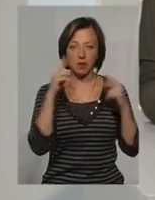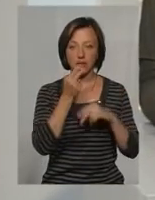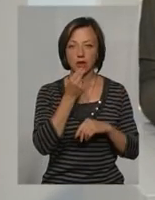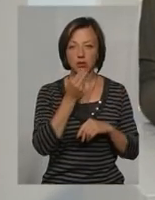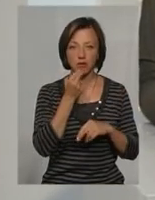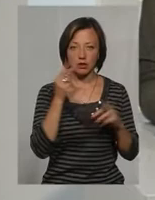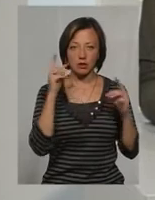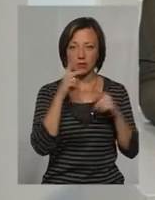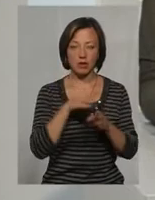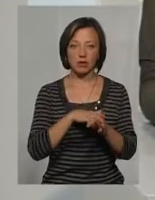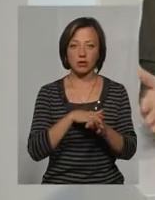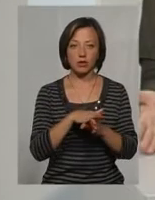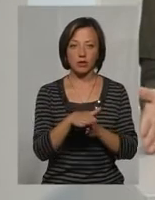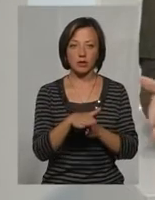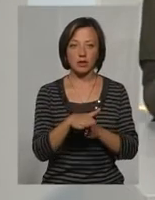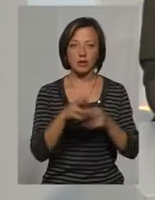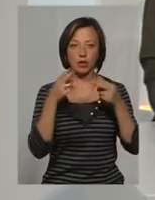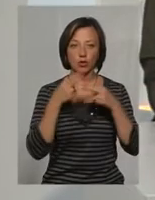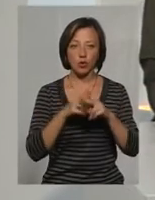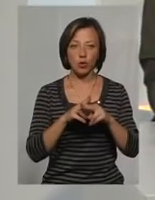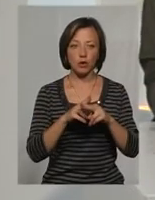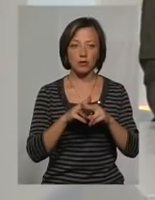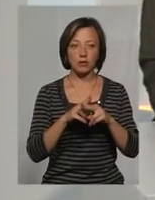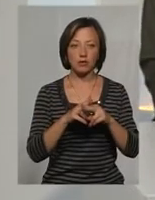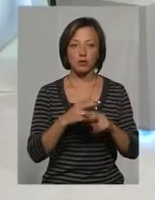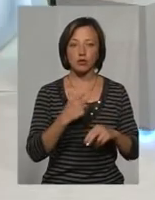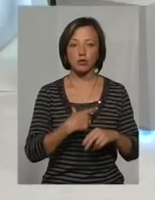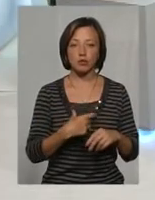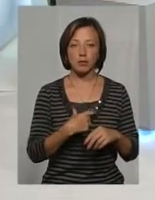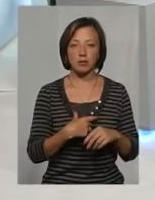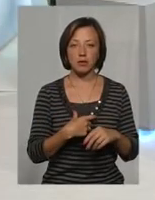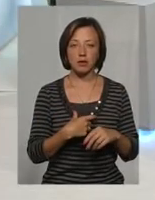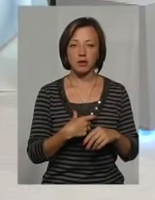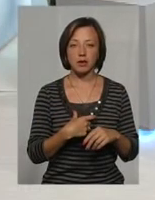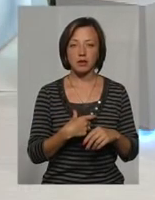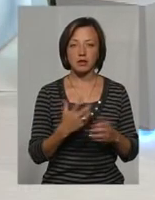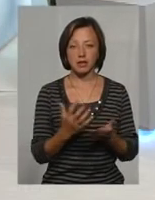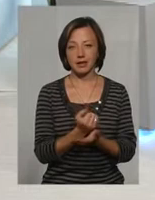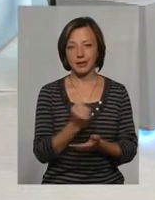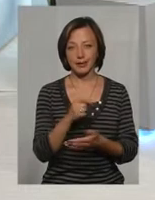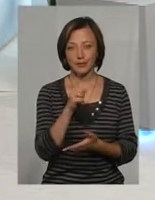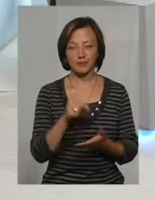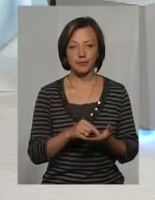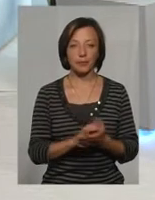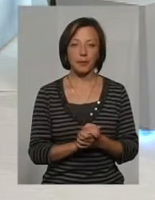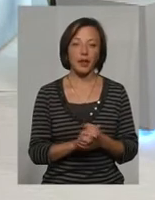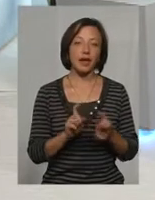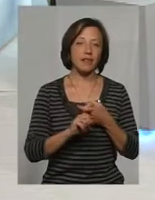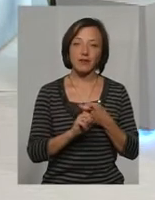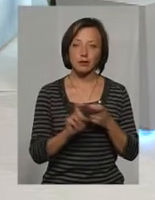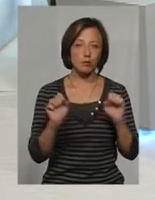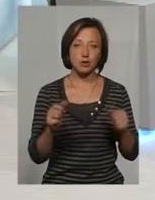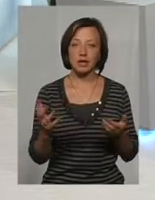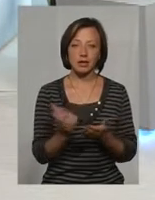харчуванням, неправильним недотриманням технологій собі, як то кажуть, знайти? Ну, інфекції ми можемо